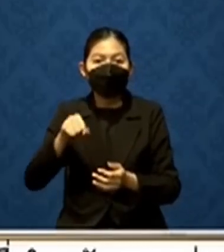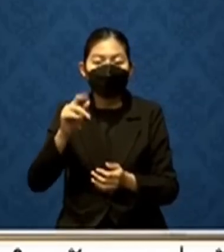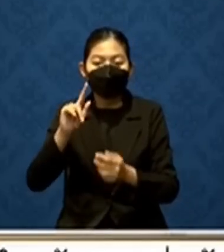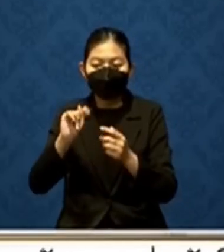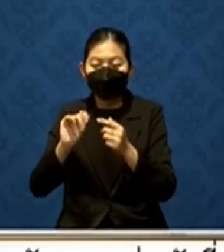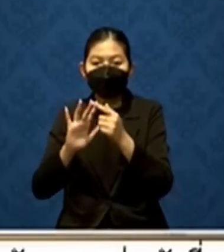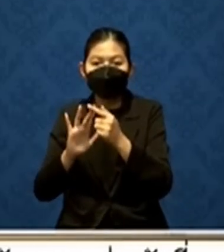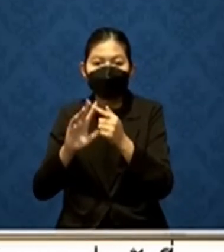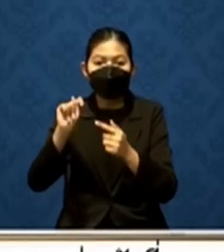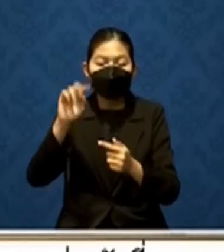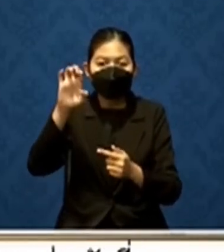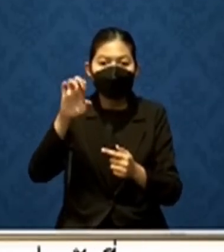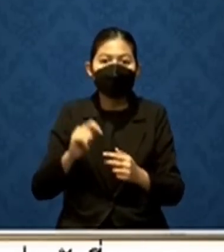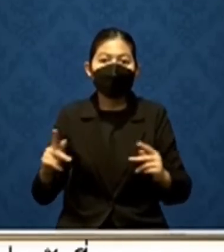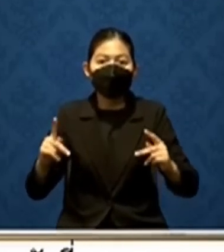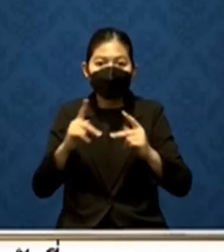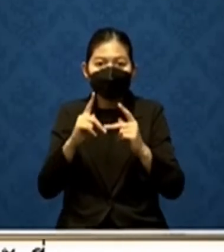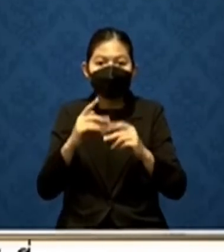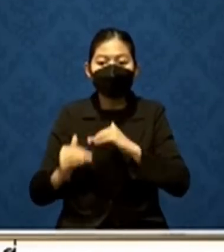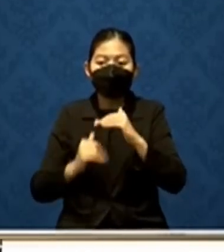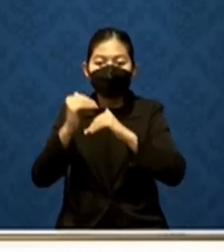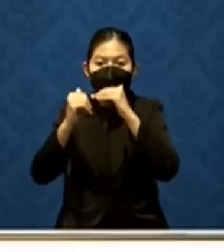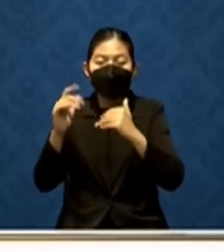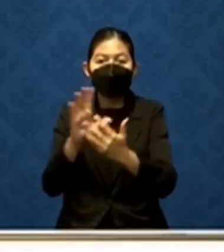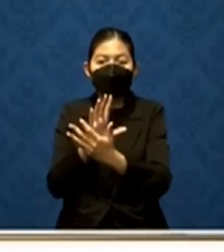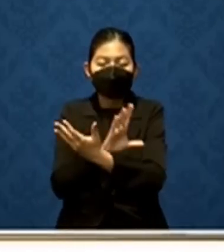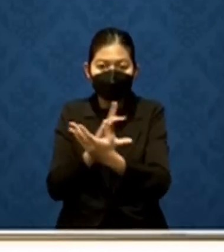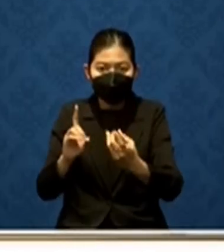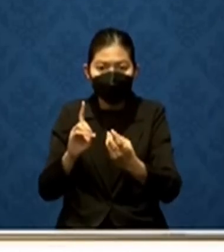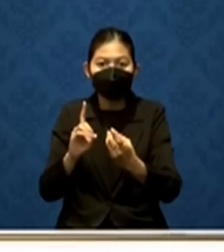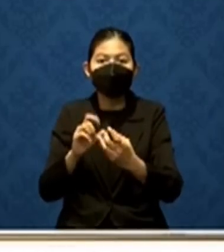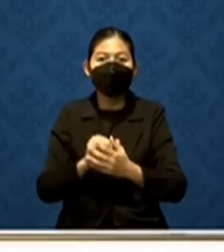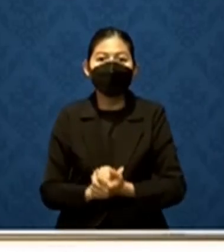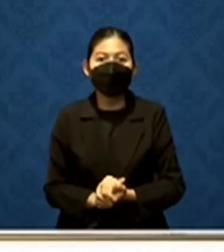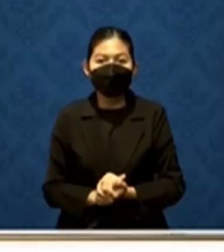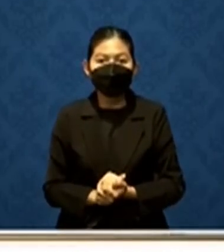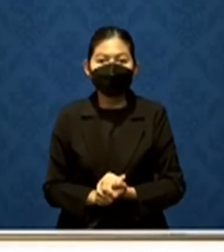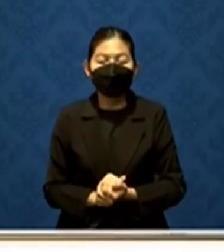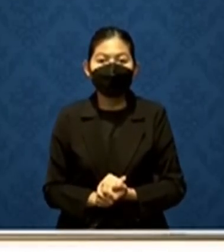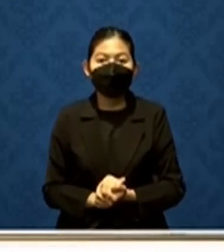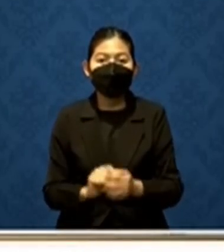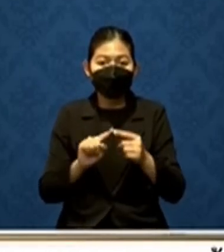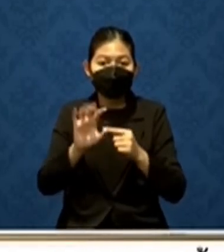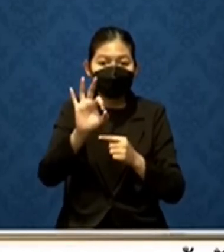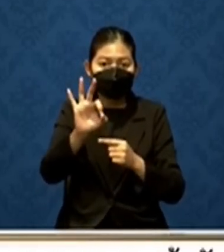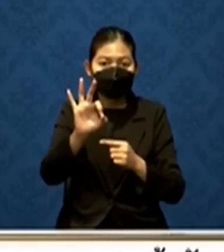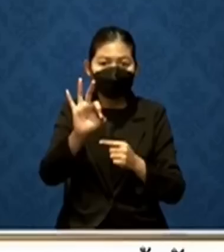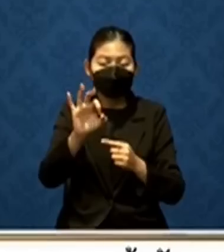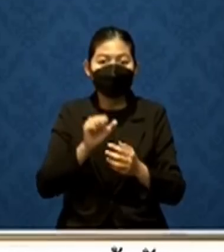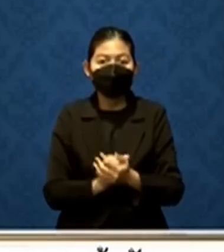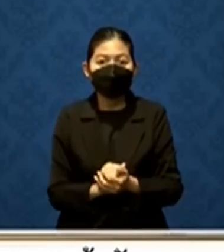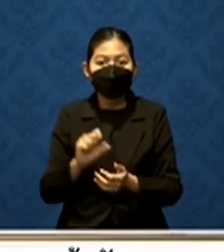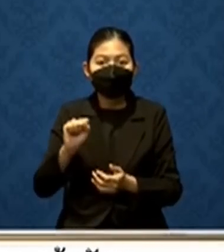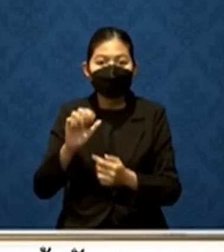รัฐมนตรีว่าการกระทรวงพัฒนาสังคมและความมั่นคงของมนุษย์ข้อ 9นาย